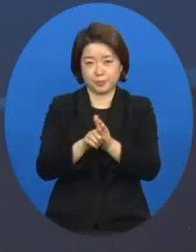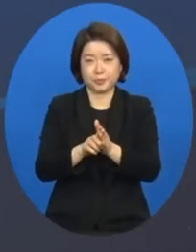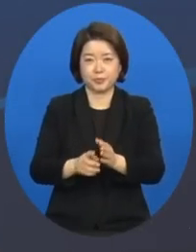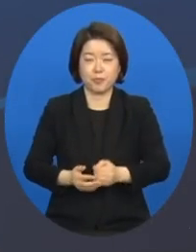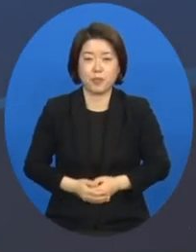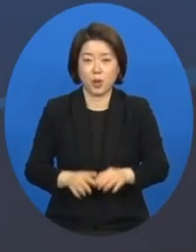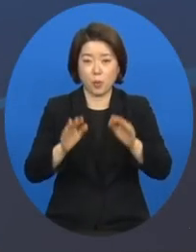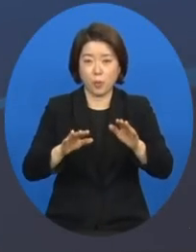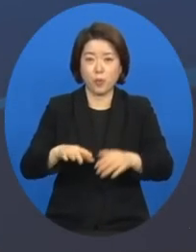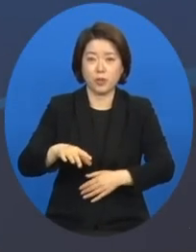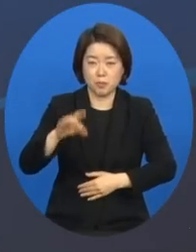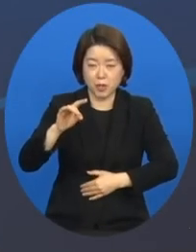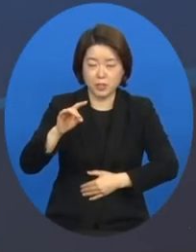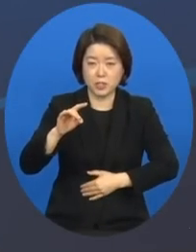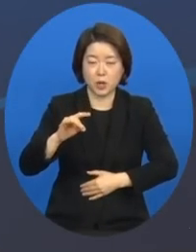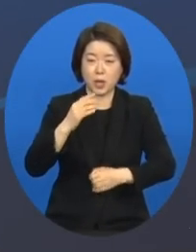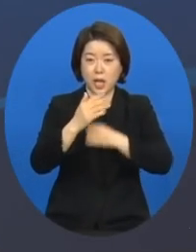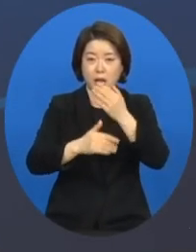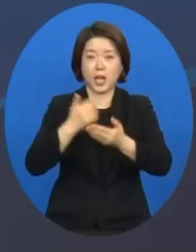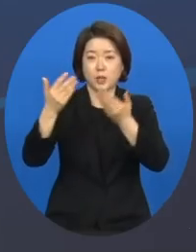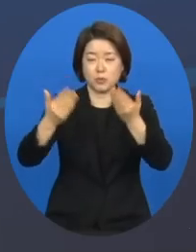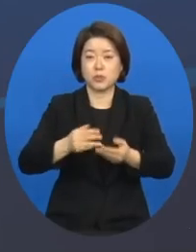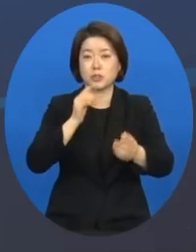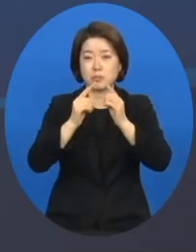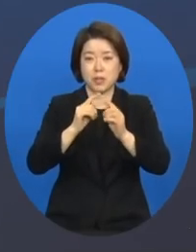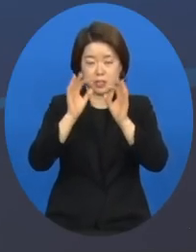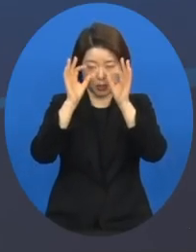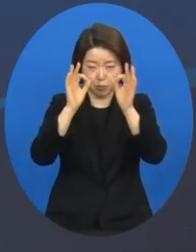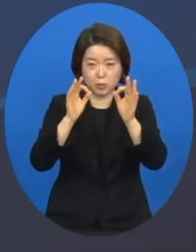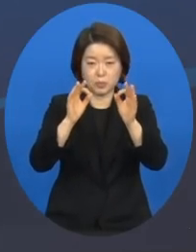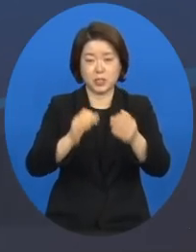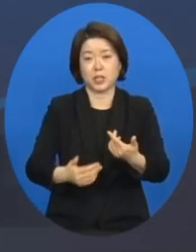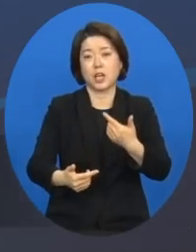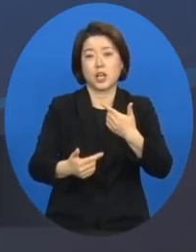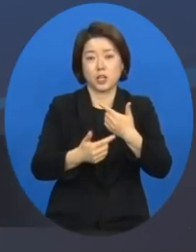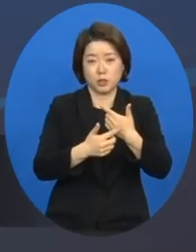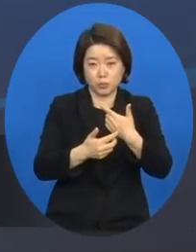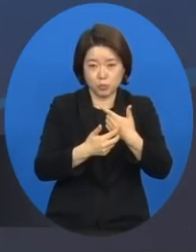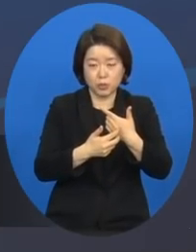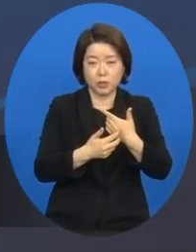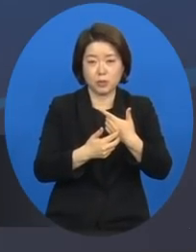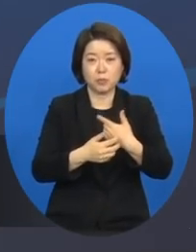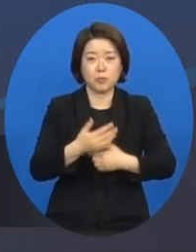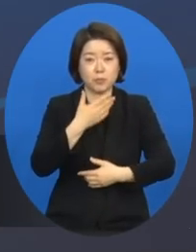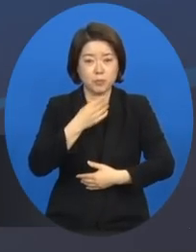우리 오늘 먼저 우리 주신 하나님 말씀을 보도록 하겠습니다 누가복음 15장